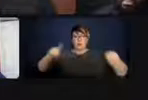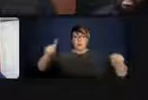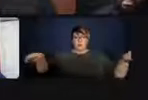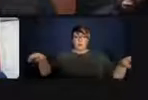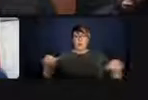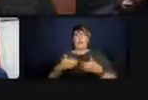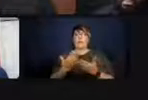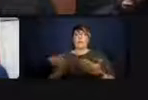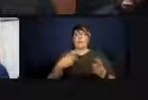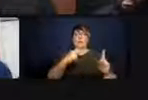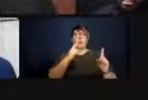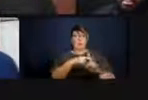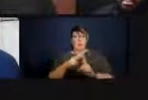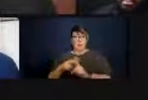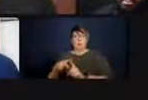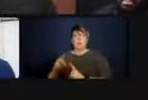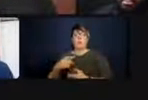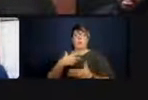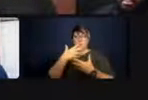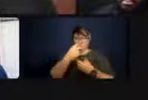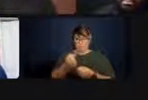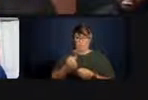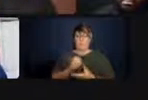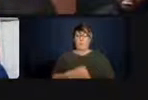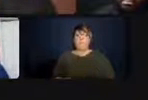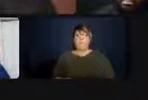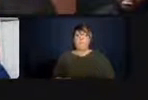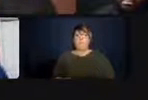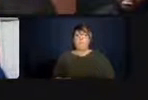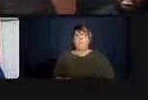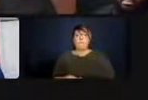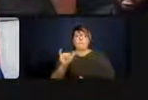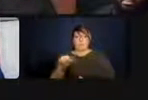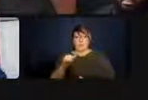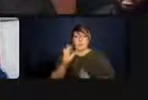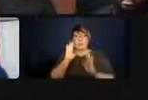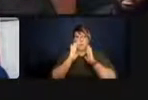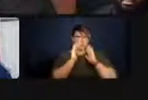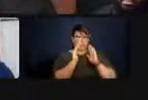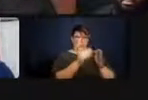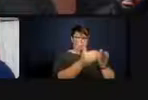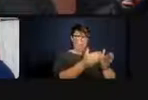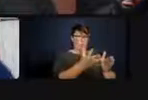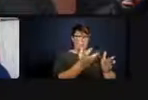التي تعتبر وتصنف غير جاذبة من الماجنت ماجنتس.